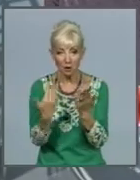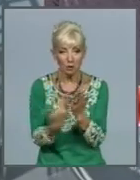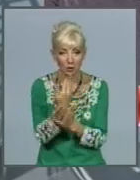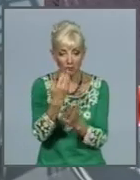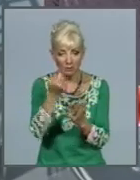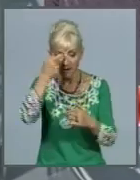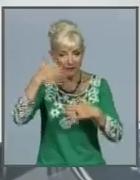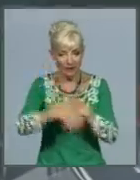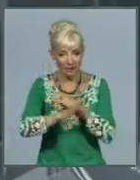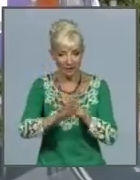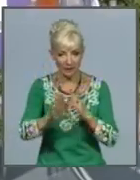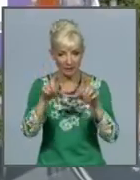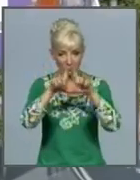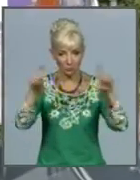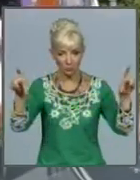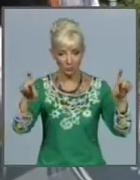структурам?